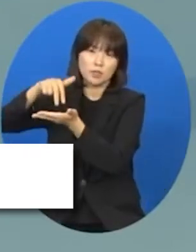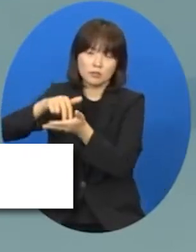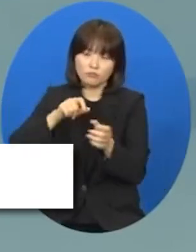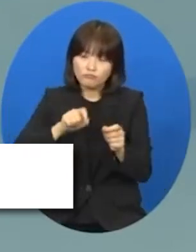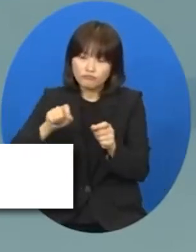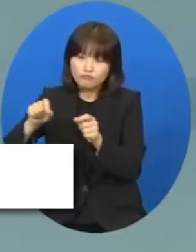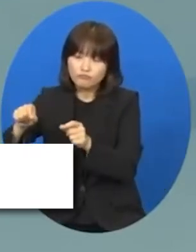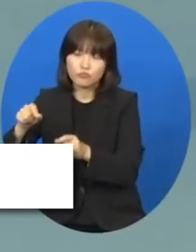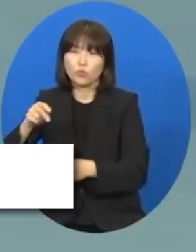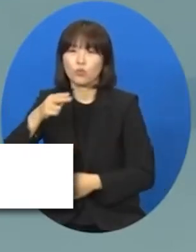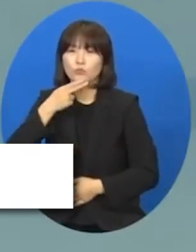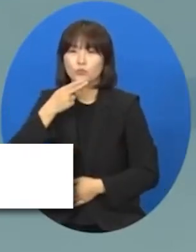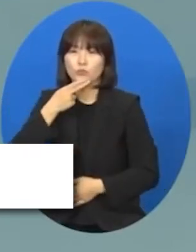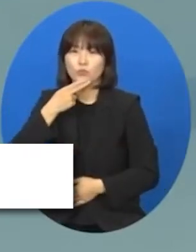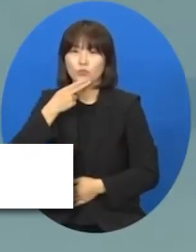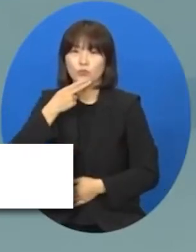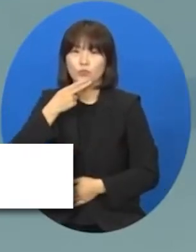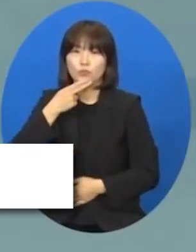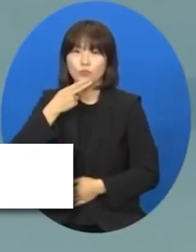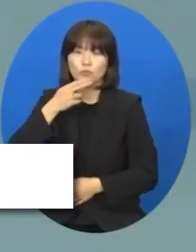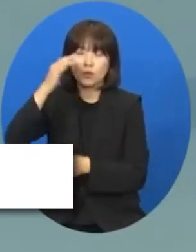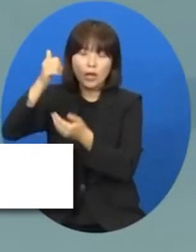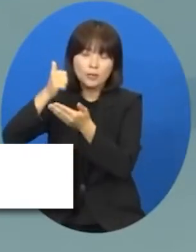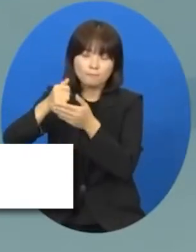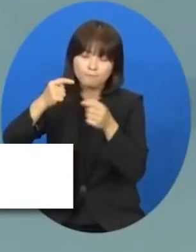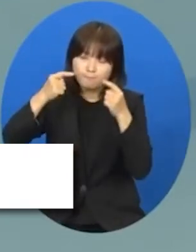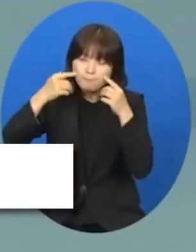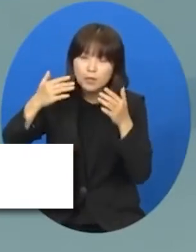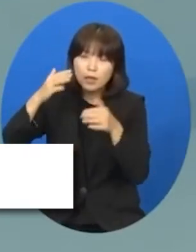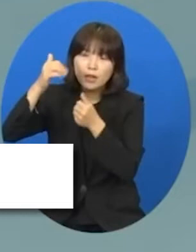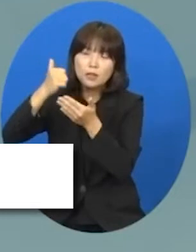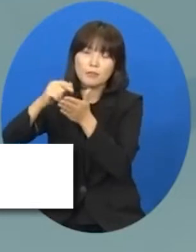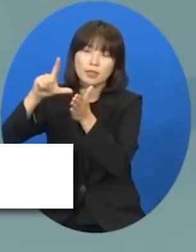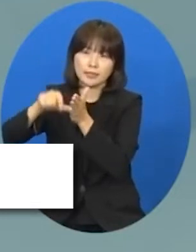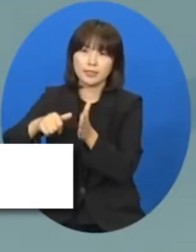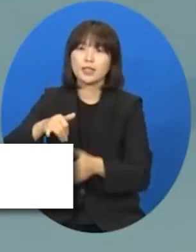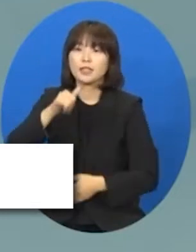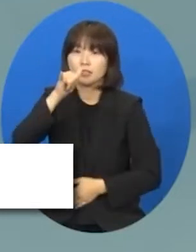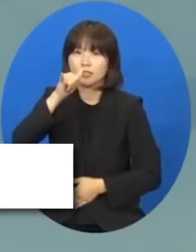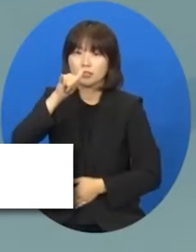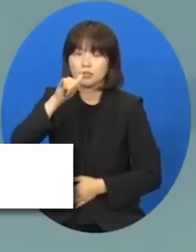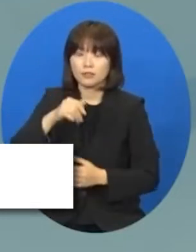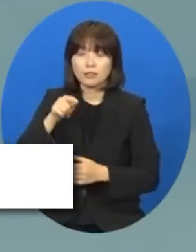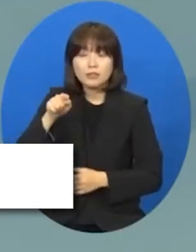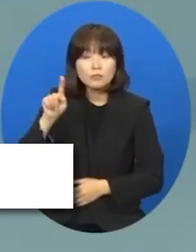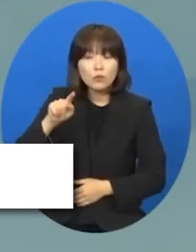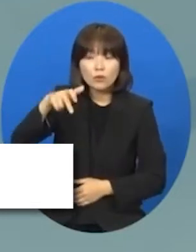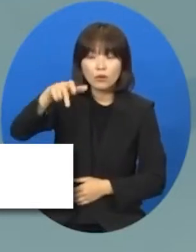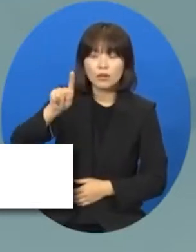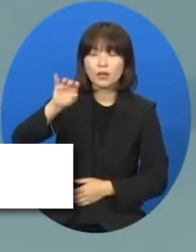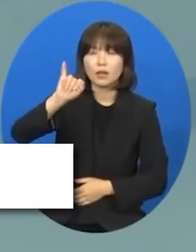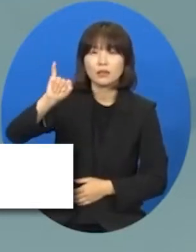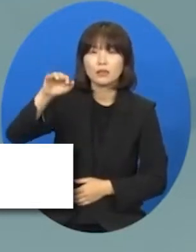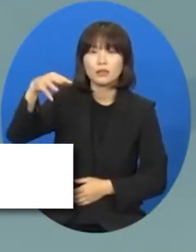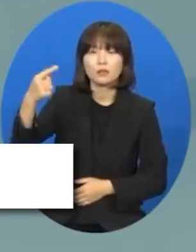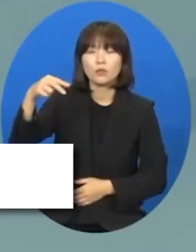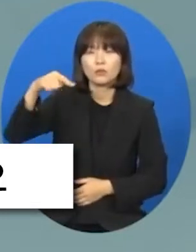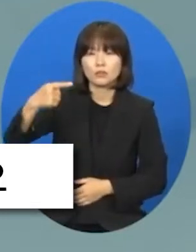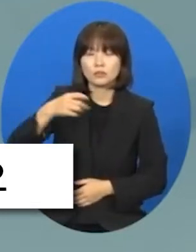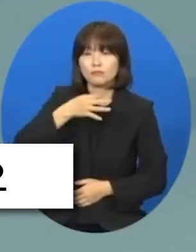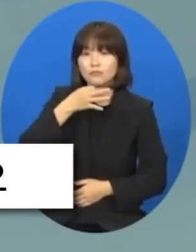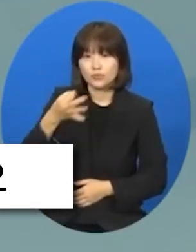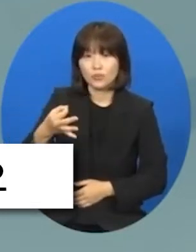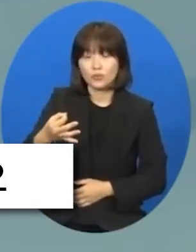건 없습니다 하나님은 정확한 본인의 시간이 있어요 그래서 우리는 카이로스라고 하죠 하나님은 정하신